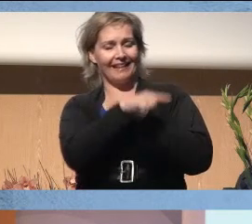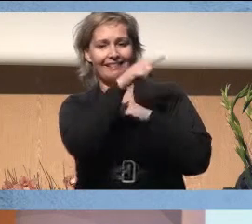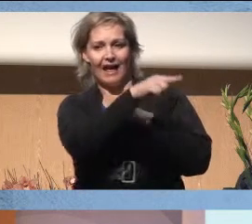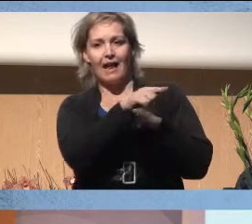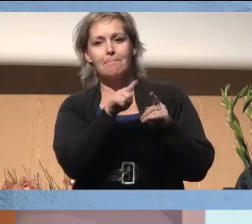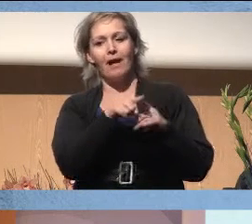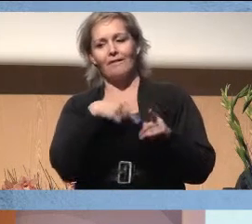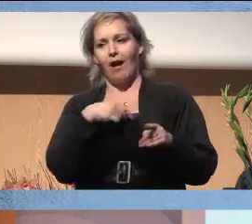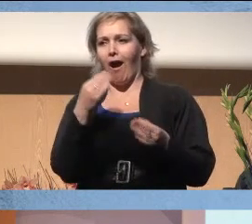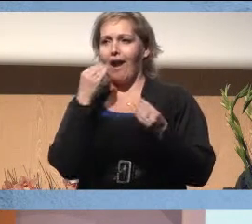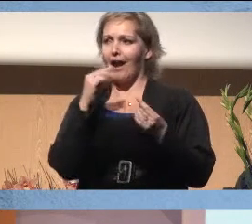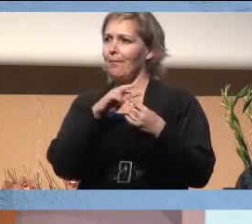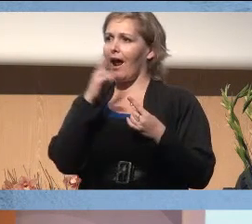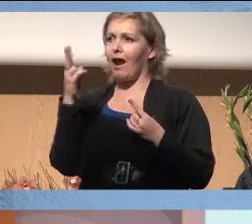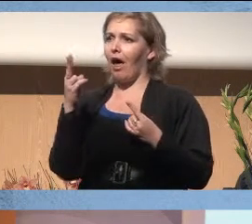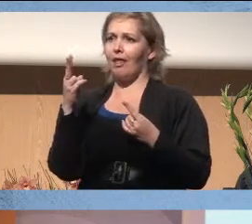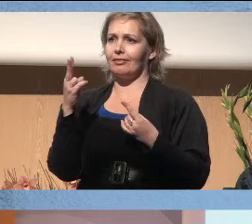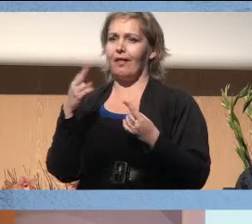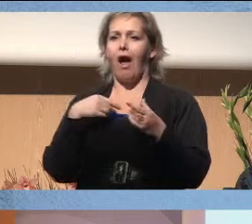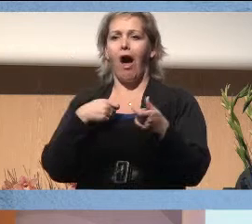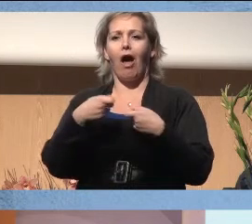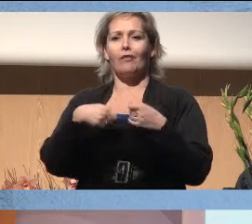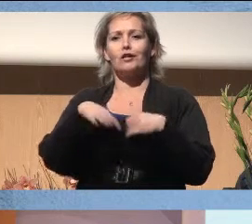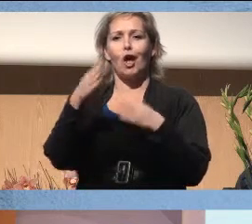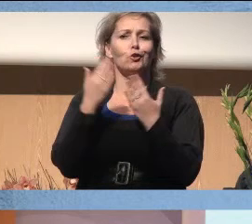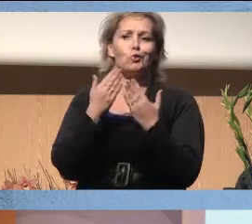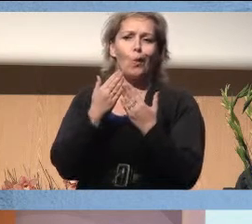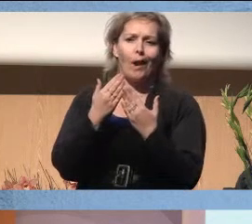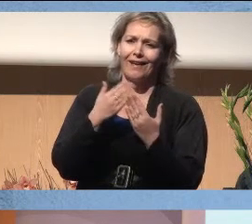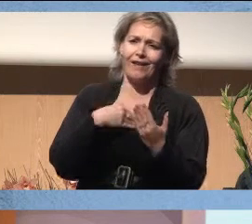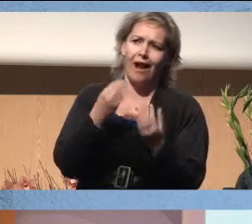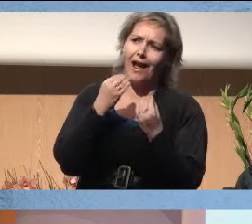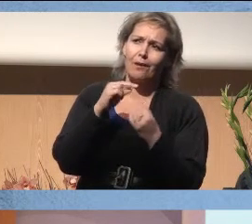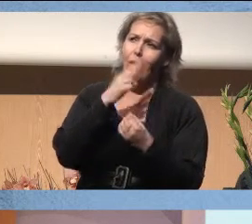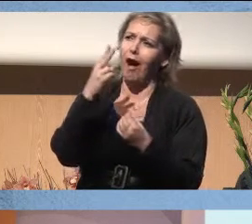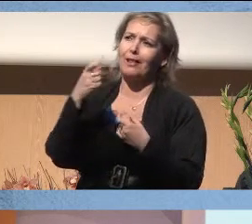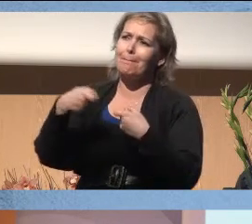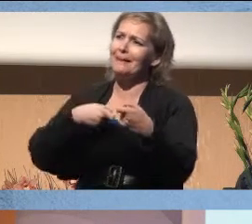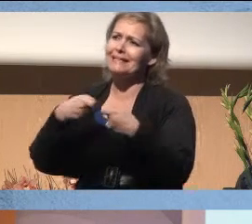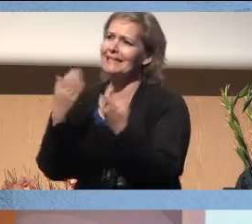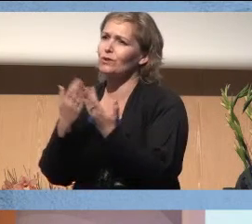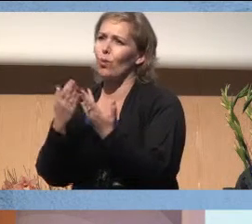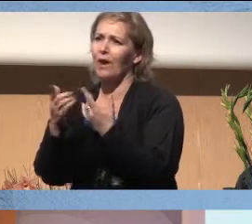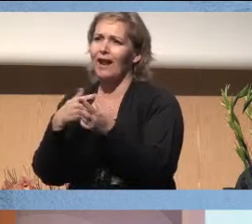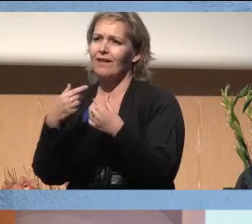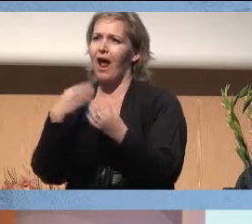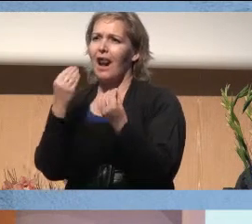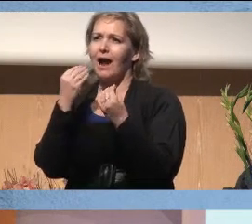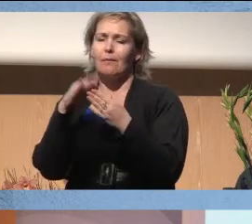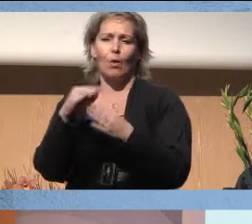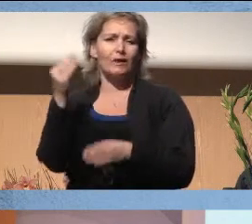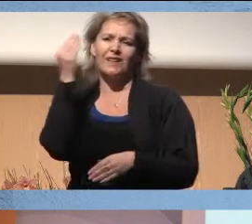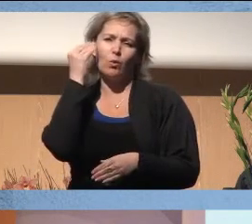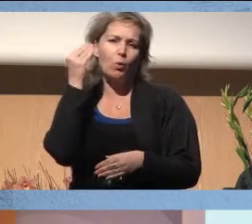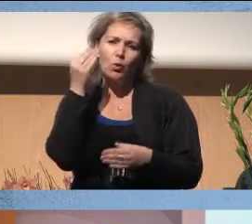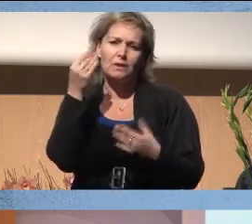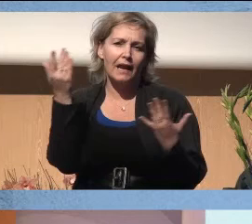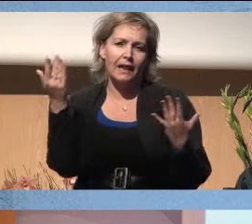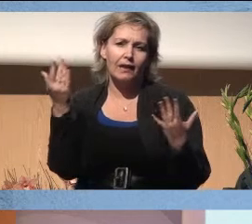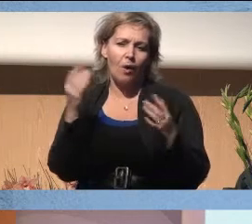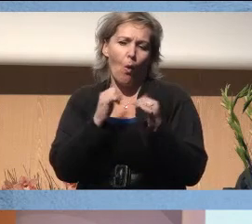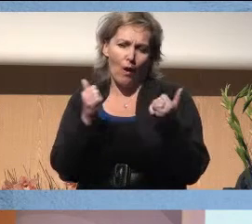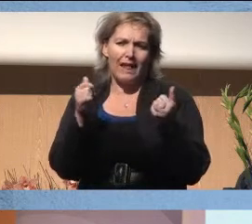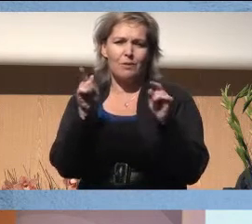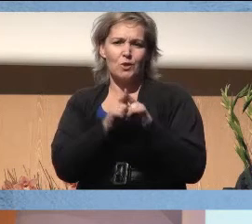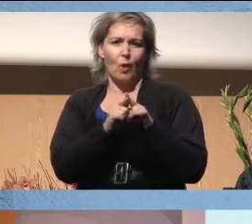har lært det på en eller annen handelshøyskole, eller vi har lært det på en annen business-skole, eller vi har lært det på et kurs. Det ordentlig